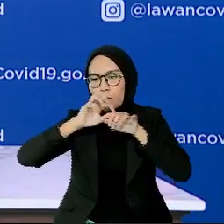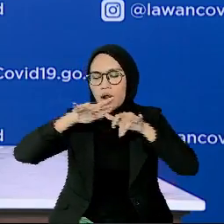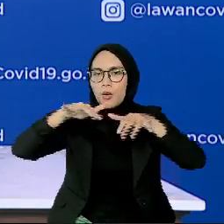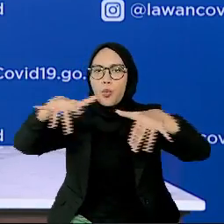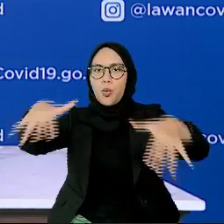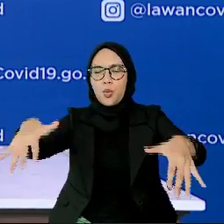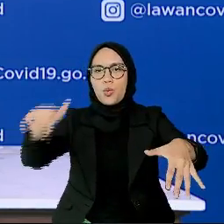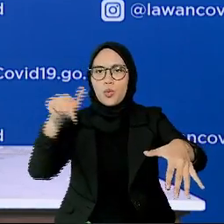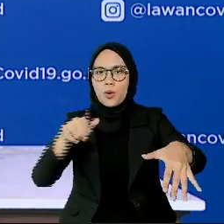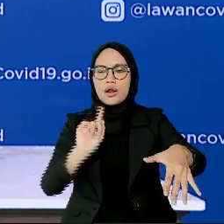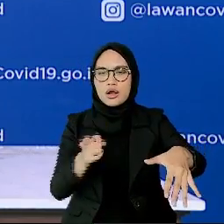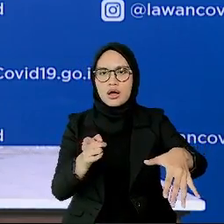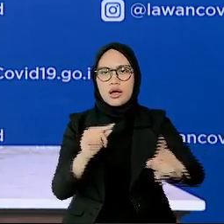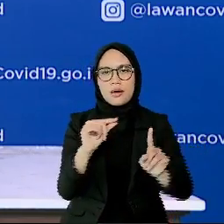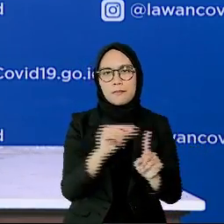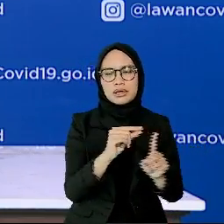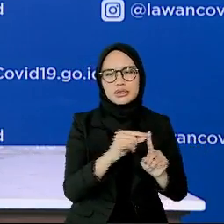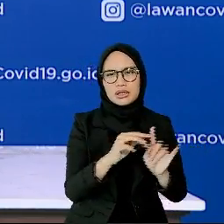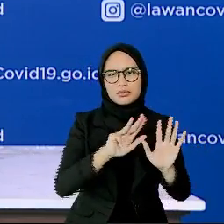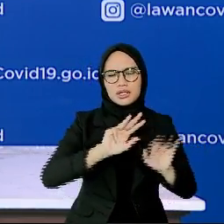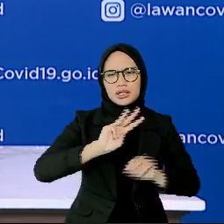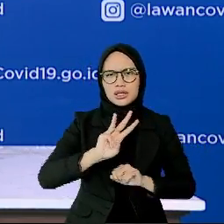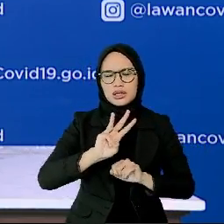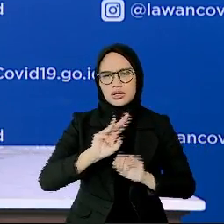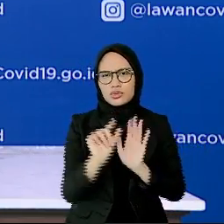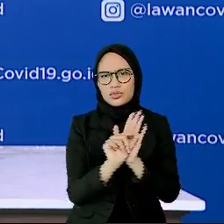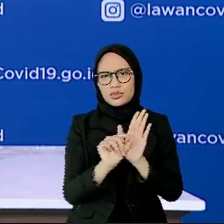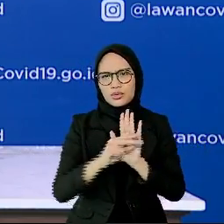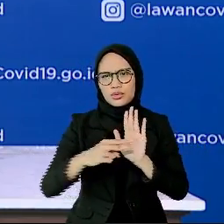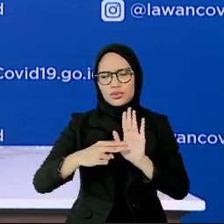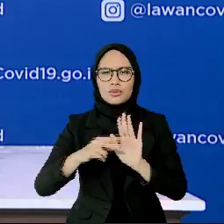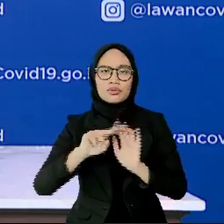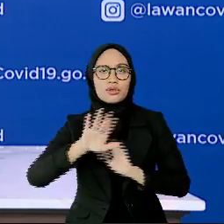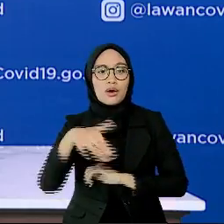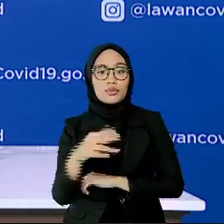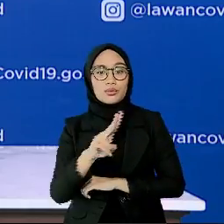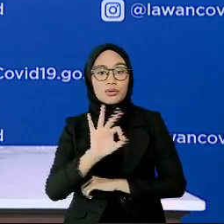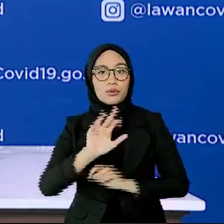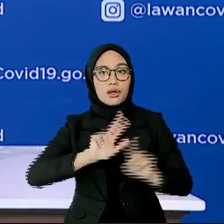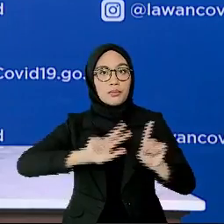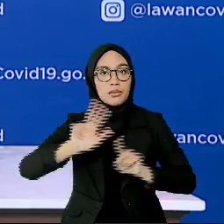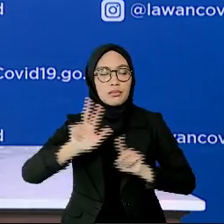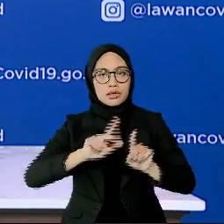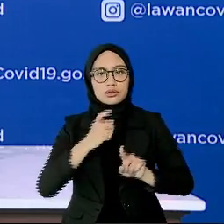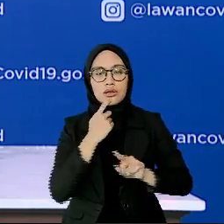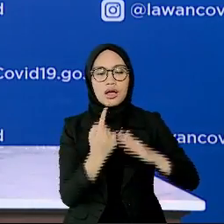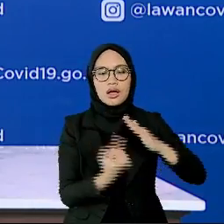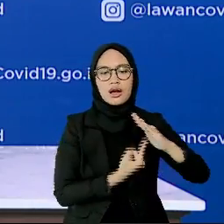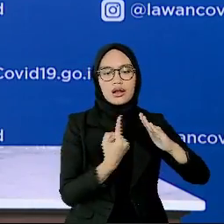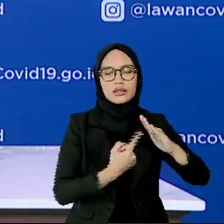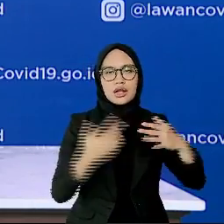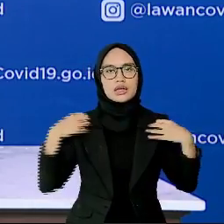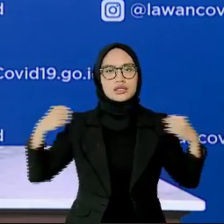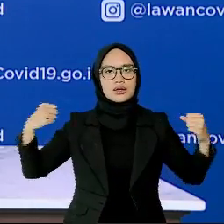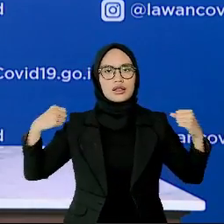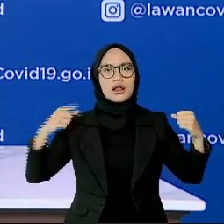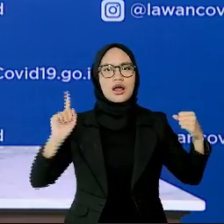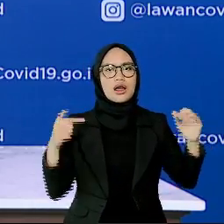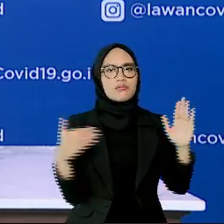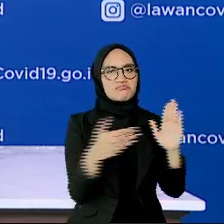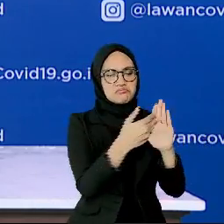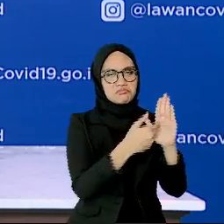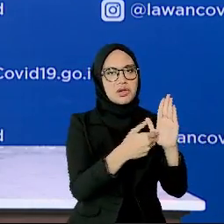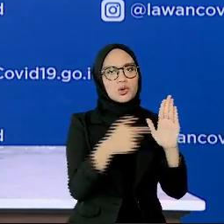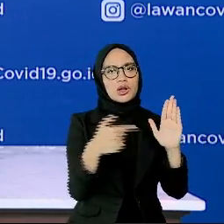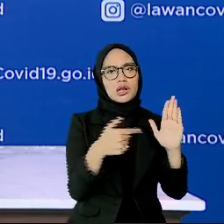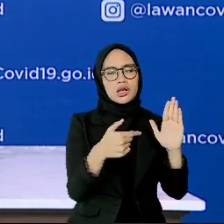pasal 93 Undang-Undang Nomor 6 tahun 2018 tentang kekarantinaan kesehatan.